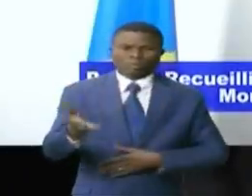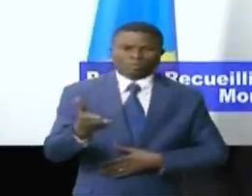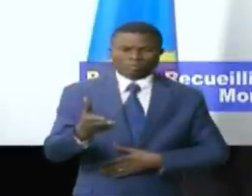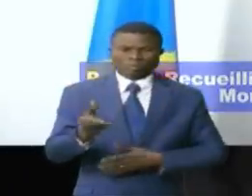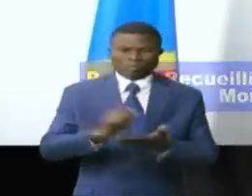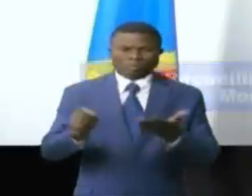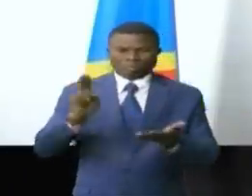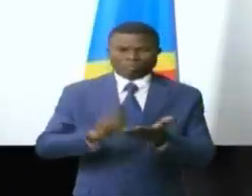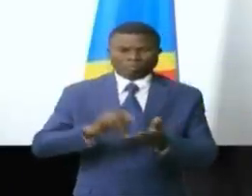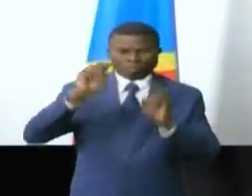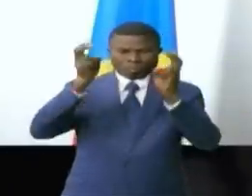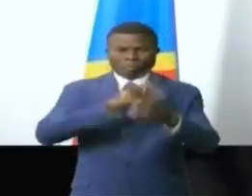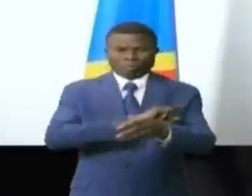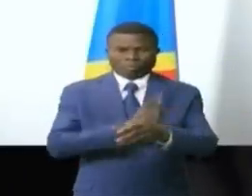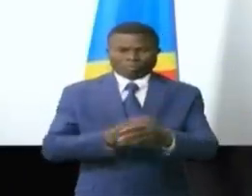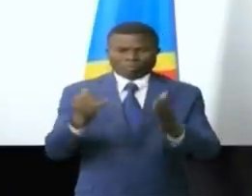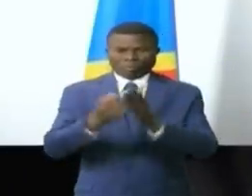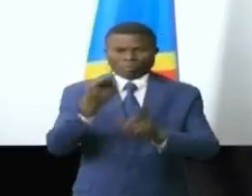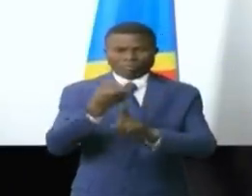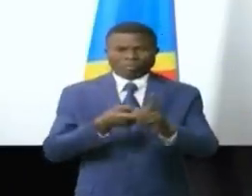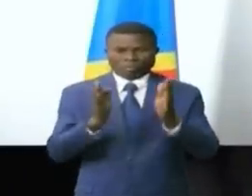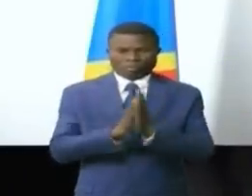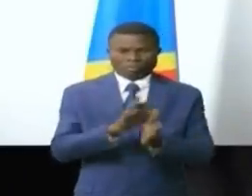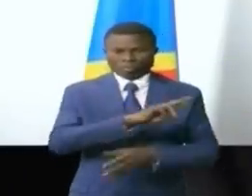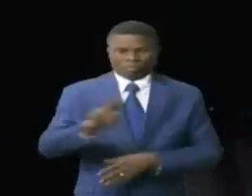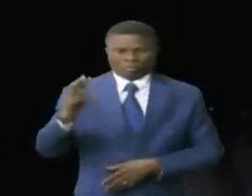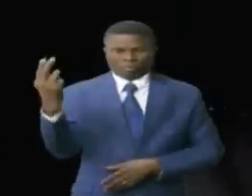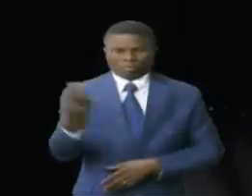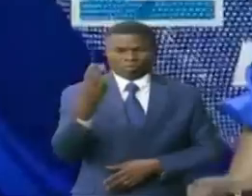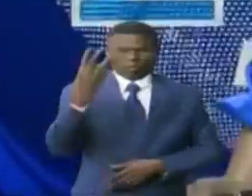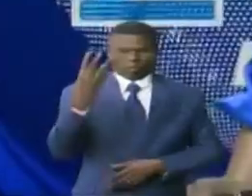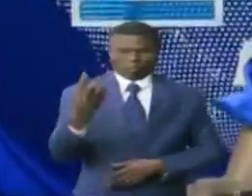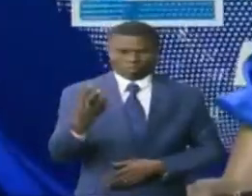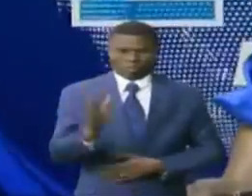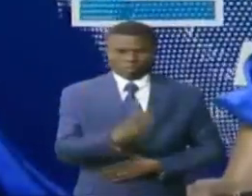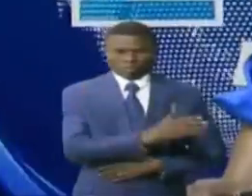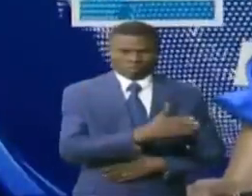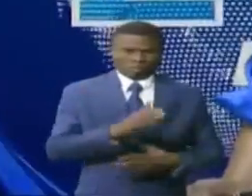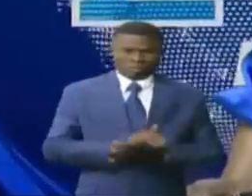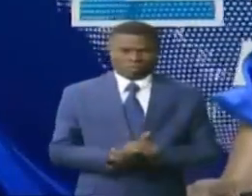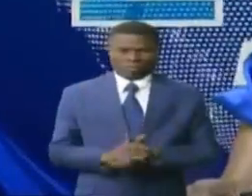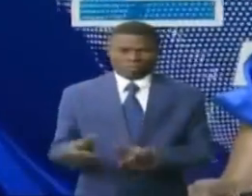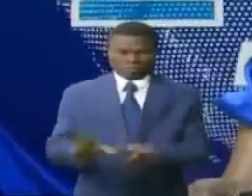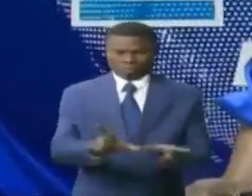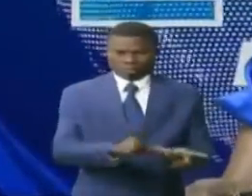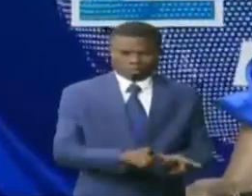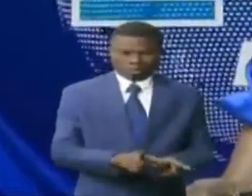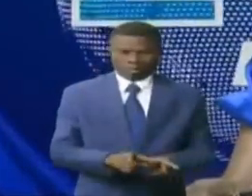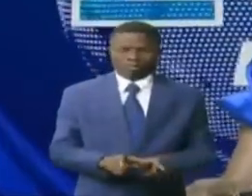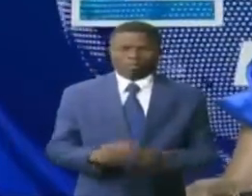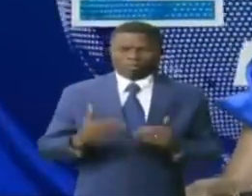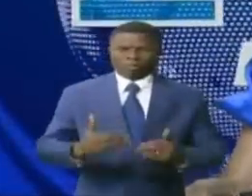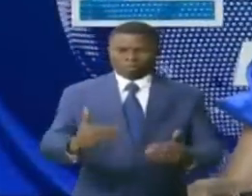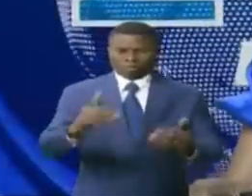Goma, le 6 octobre 2023. Lualaba ne cesse de